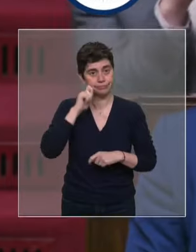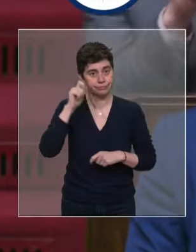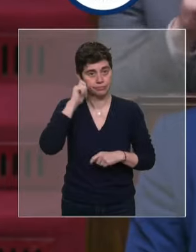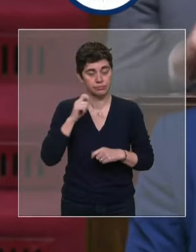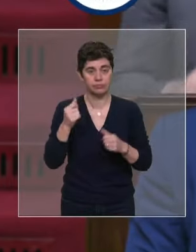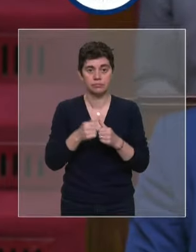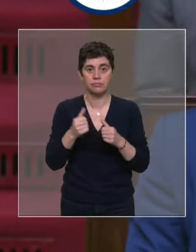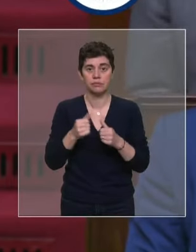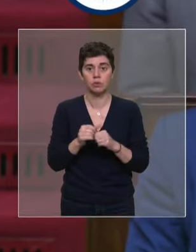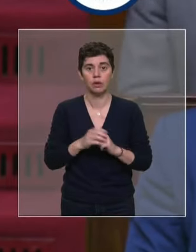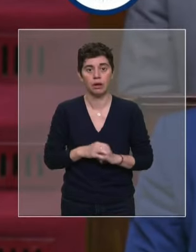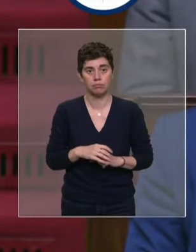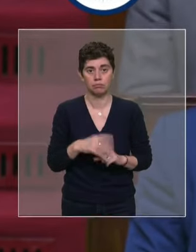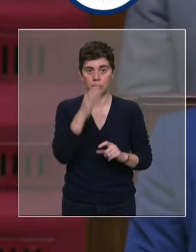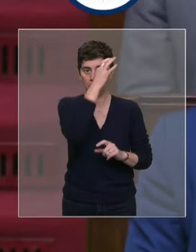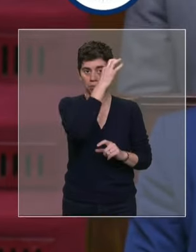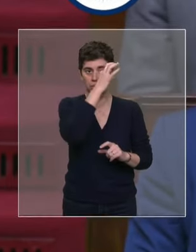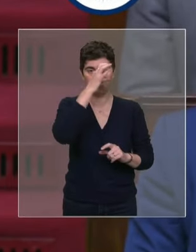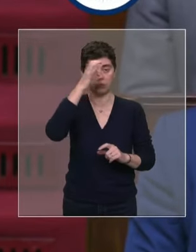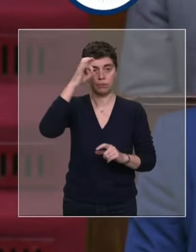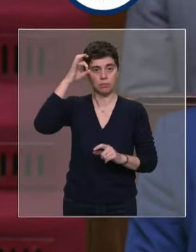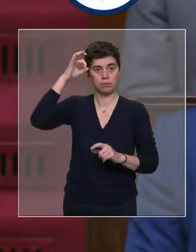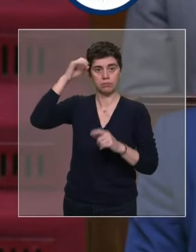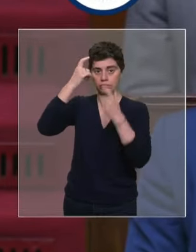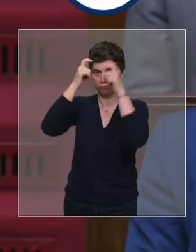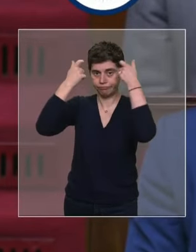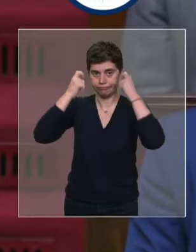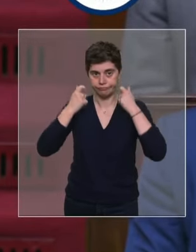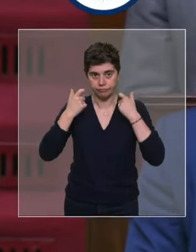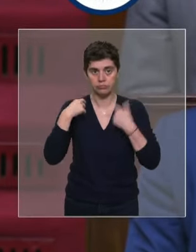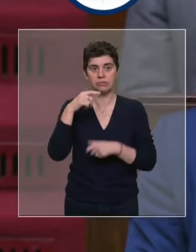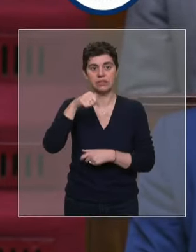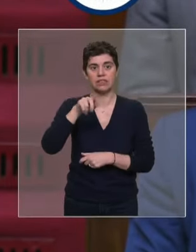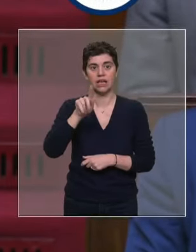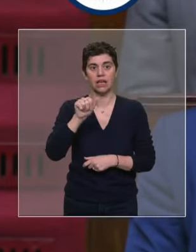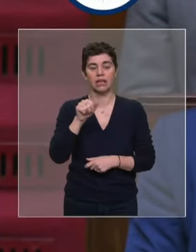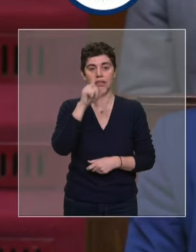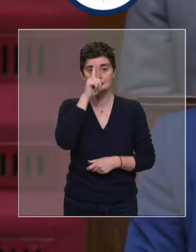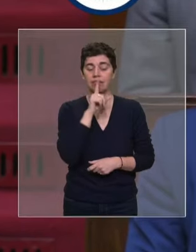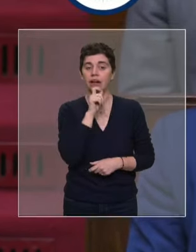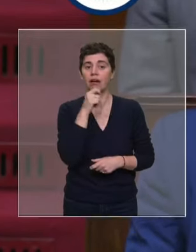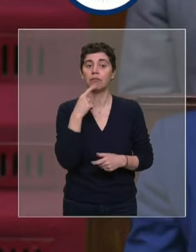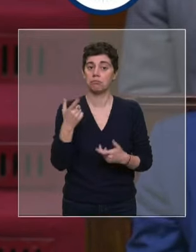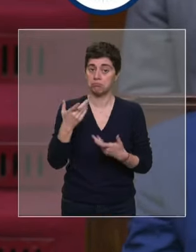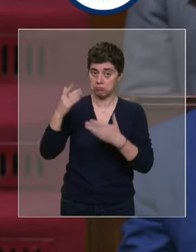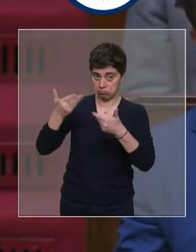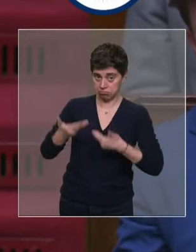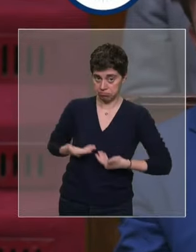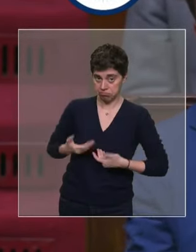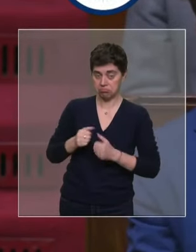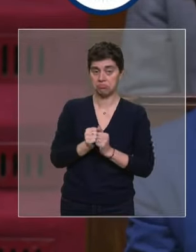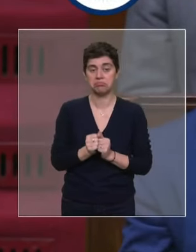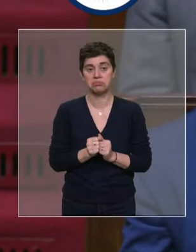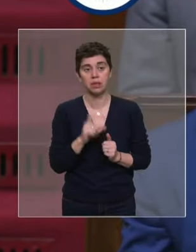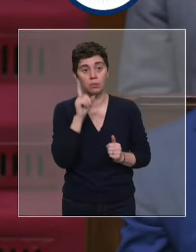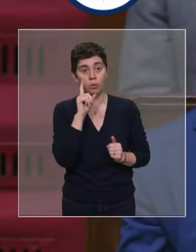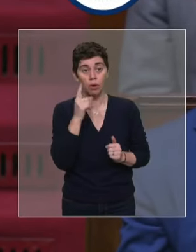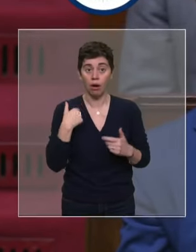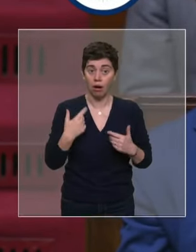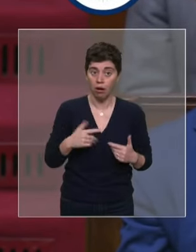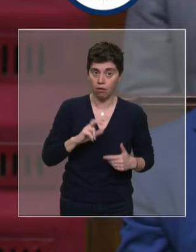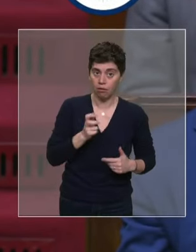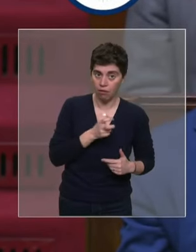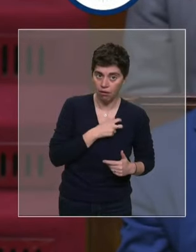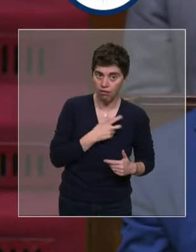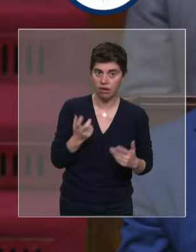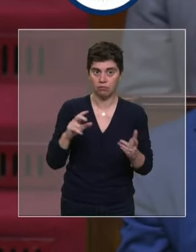l'émir du Qatar en grande pompe à l'Élysée. Un immense honneur pour la France, a-t-il même souligné, se félicitant de la conclusion d'un accord de